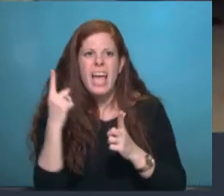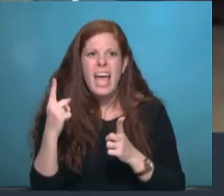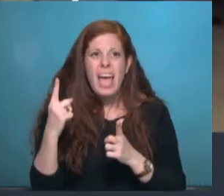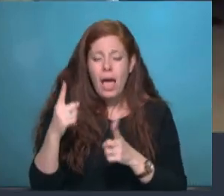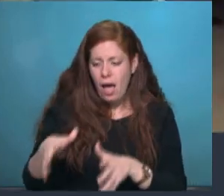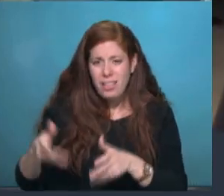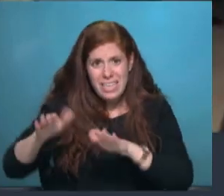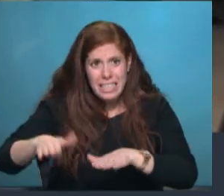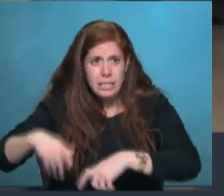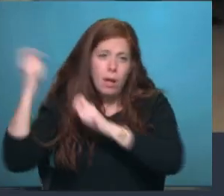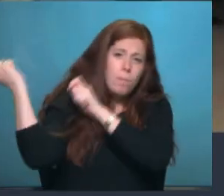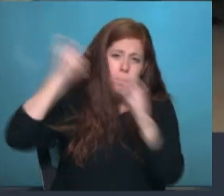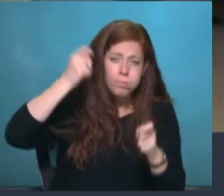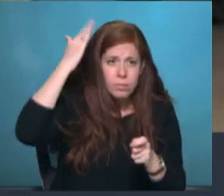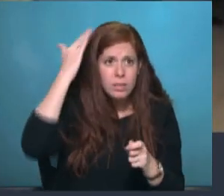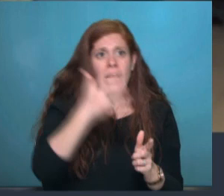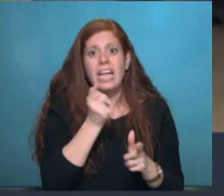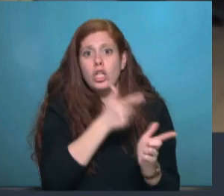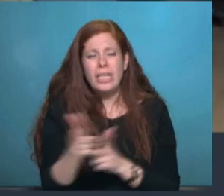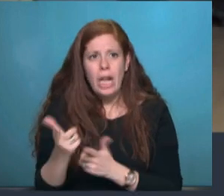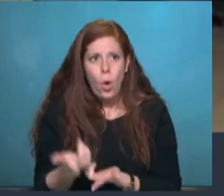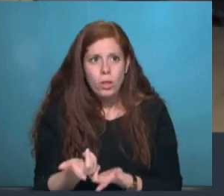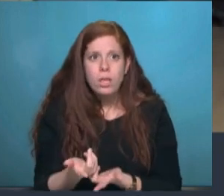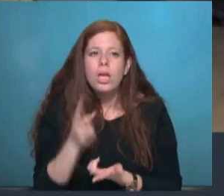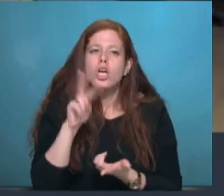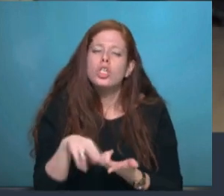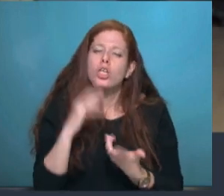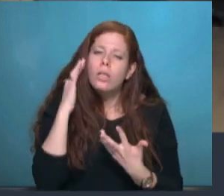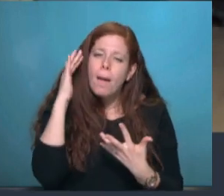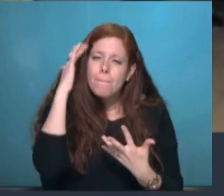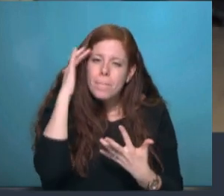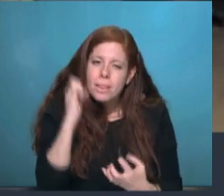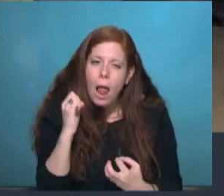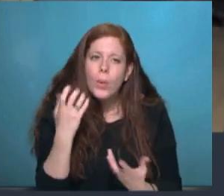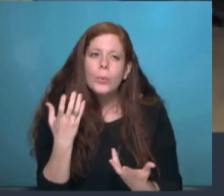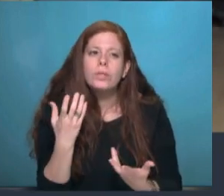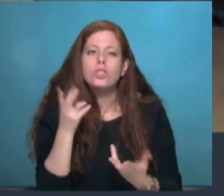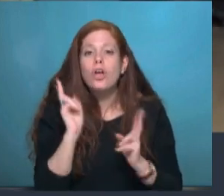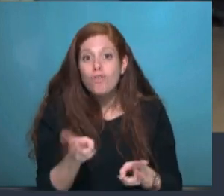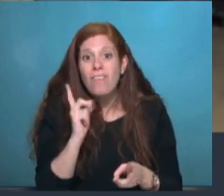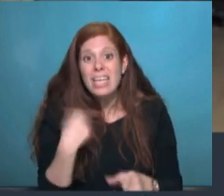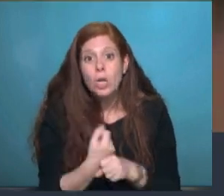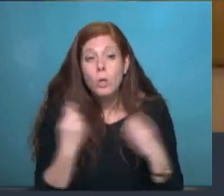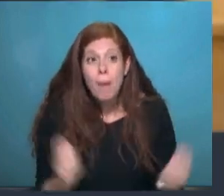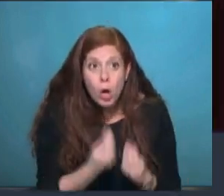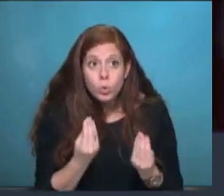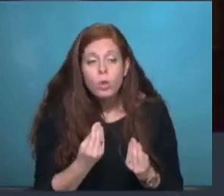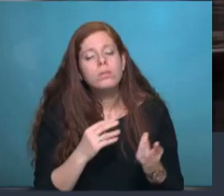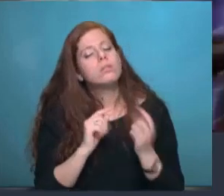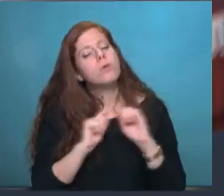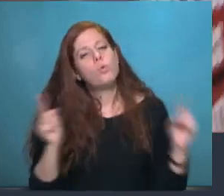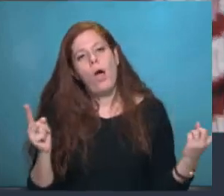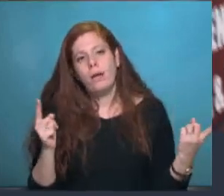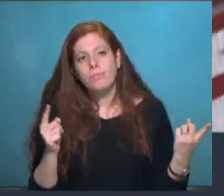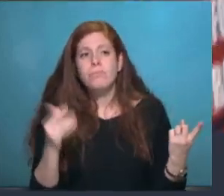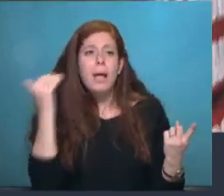בראש, לקח את הנשק והתחיל לראות. כשיש את המנטליות שאפשר וצריך לעשות משהו, זה עולם אחר.